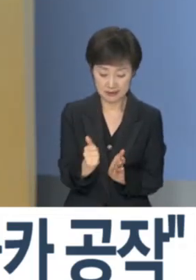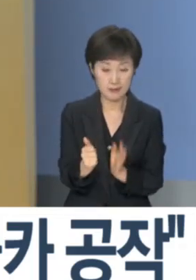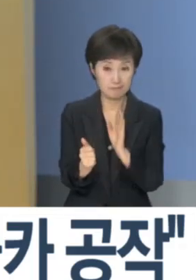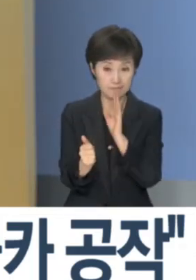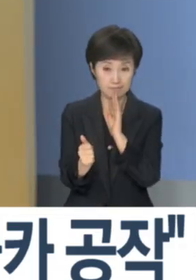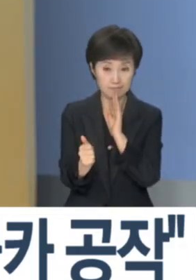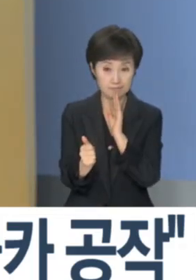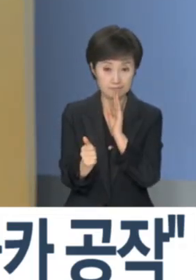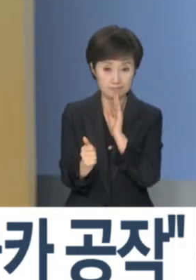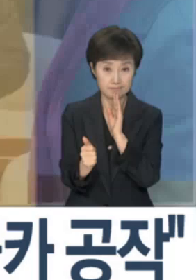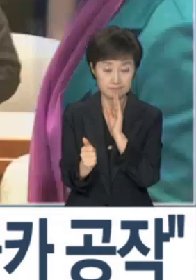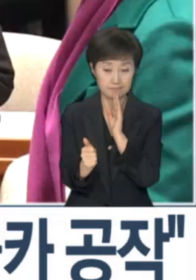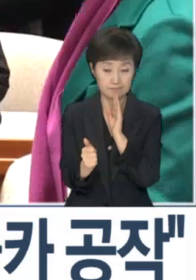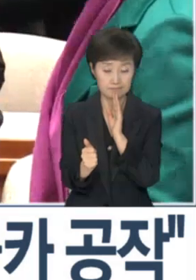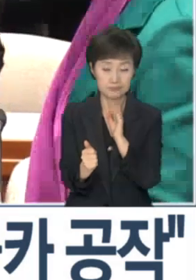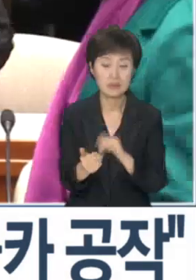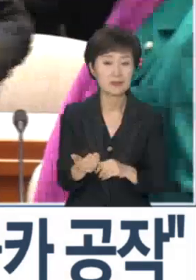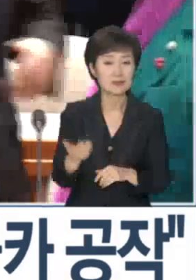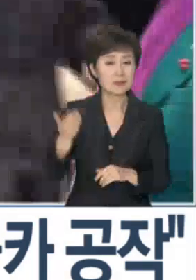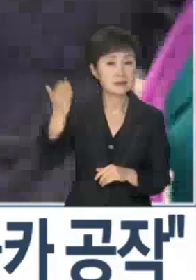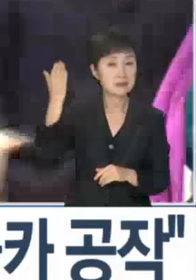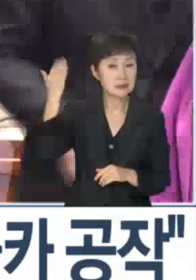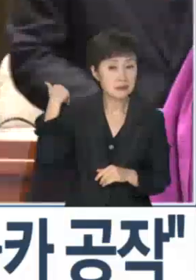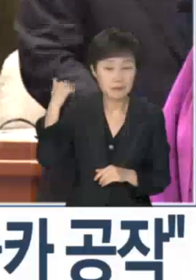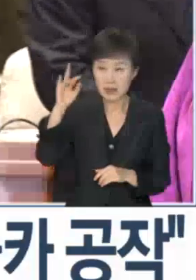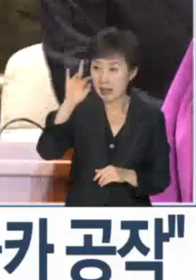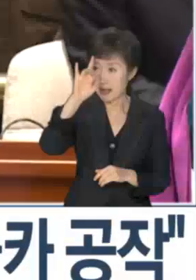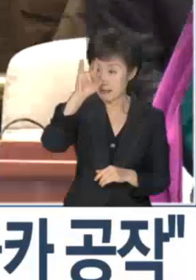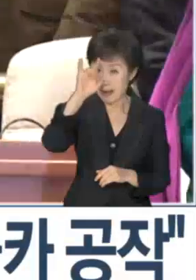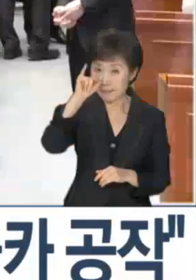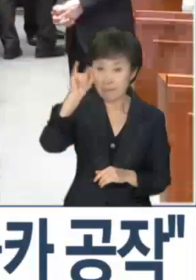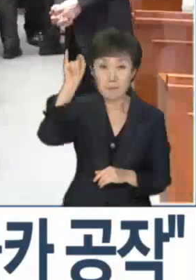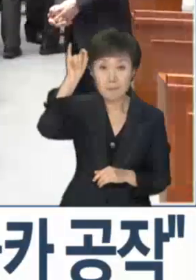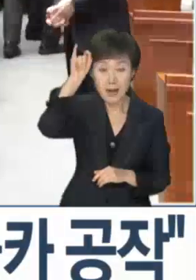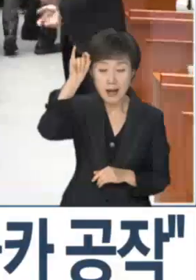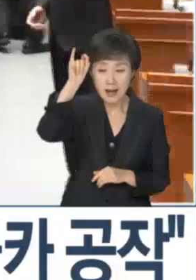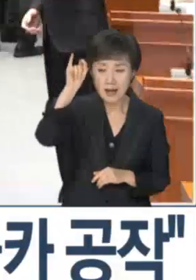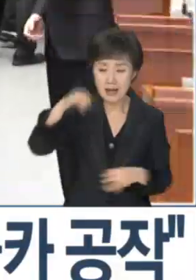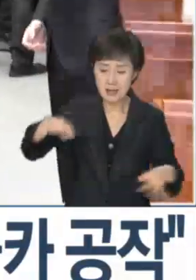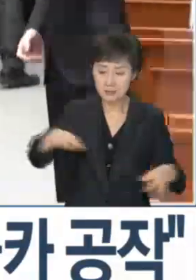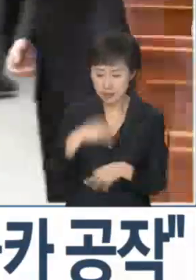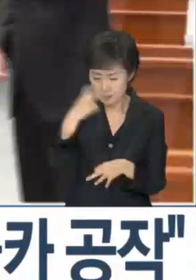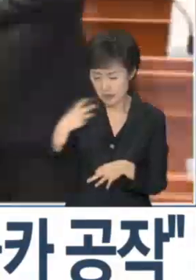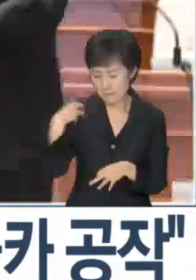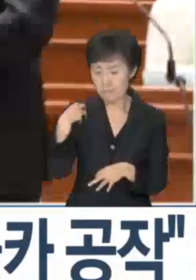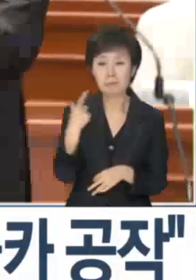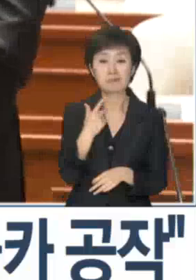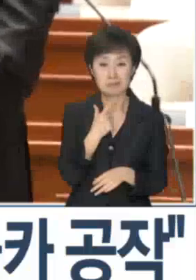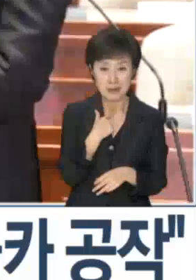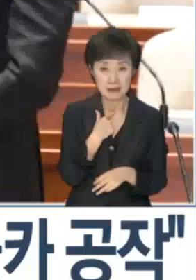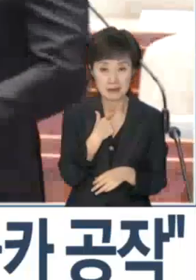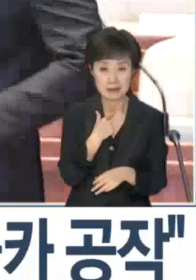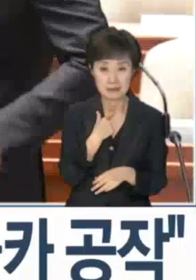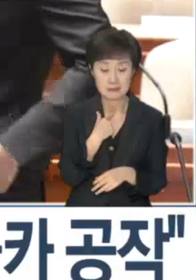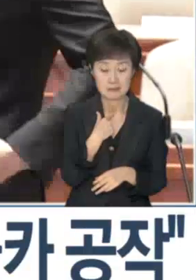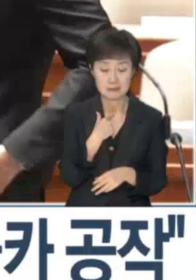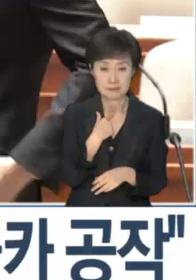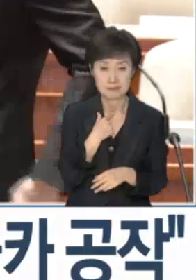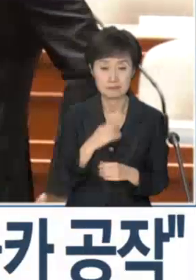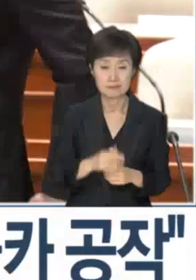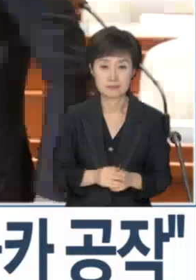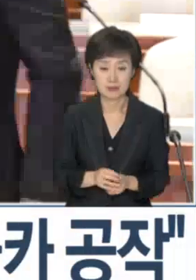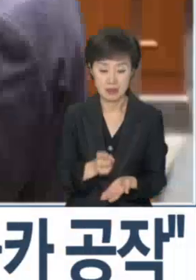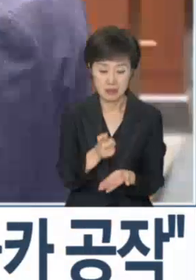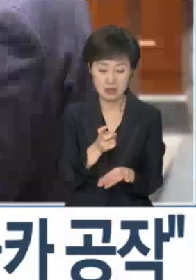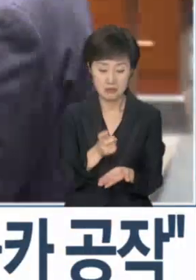정권에서도 마찬가지로 뭐 적폐청산 그 수사를 한 당사자이지 않습니까? 그렇기 때문에